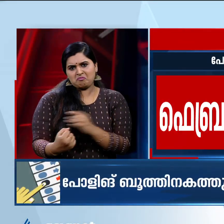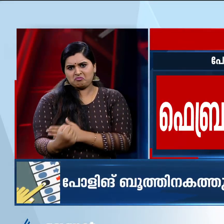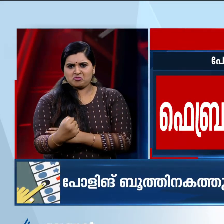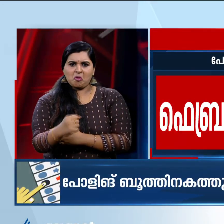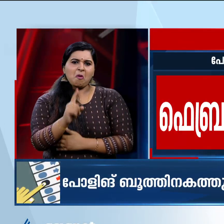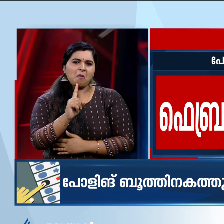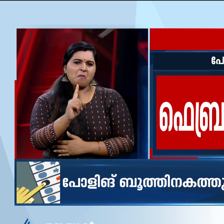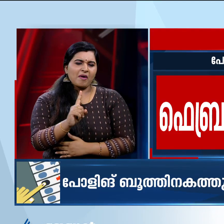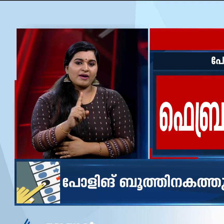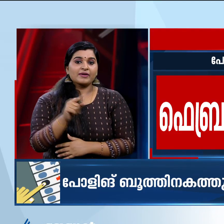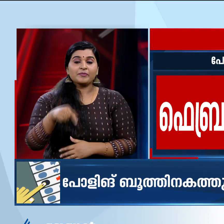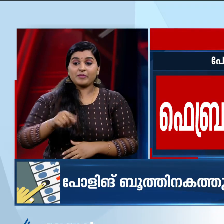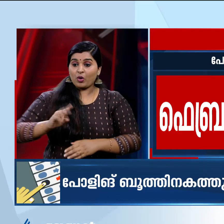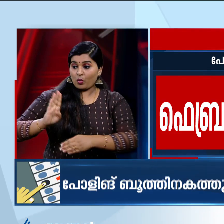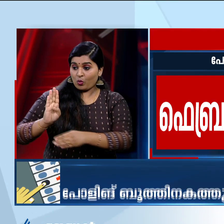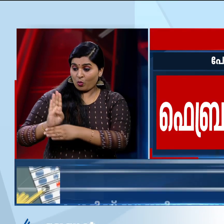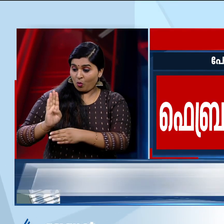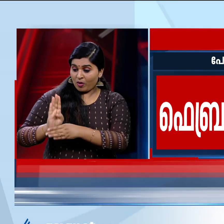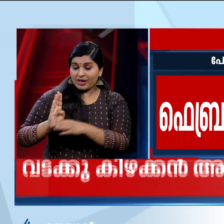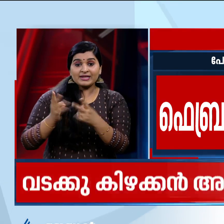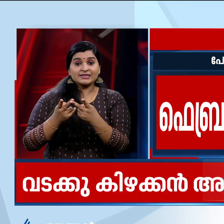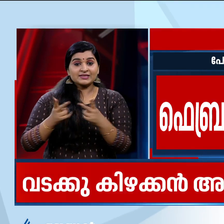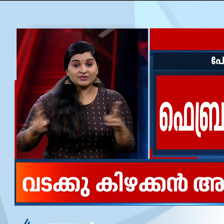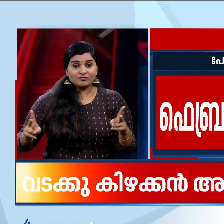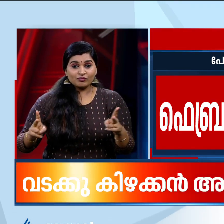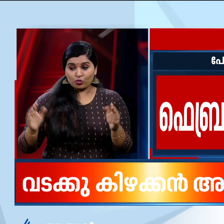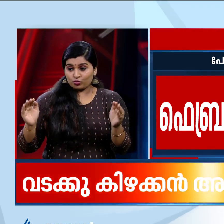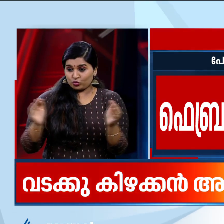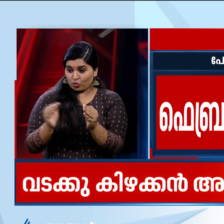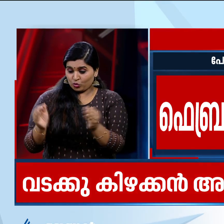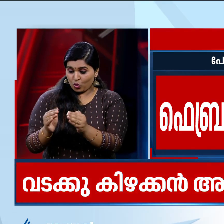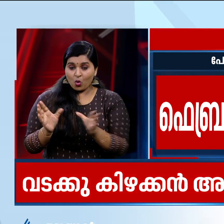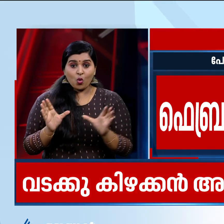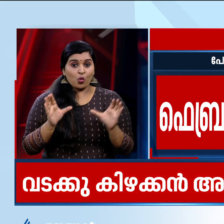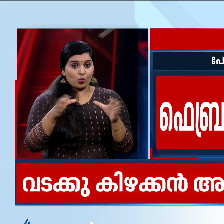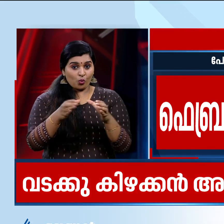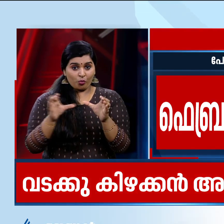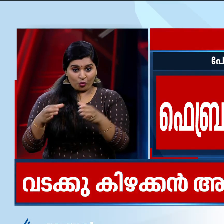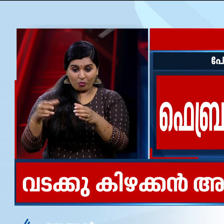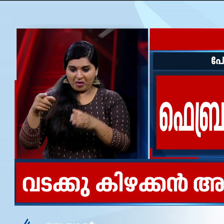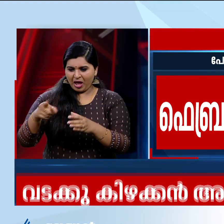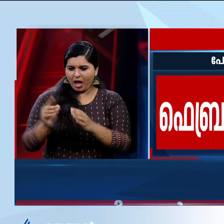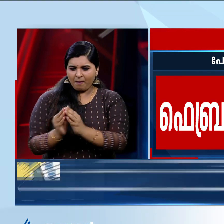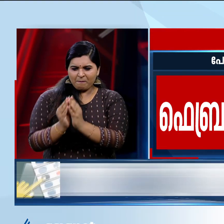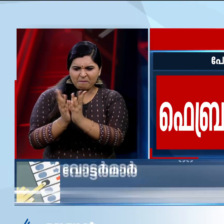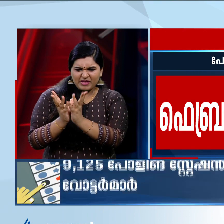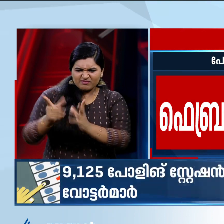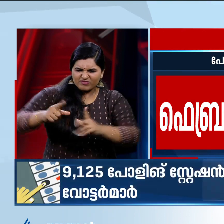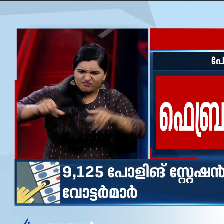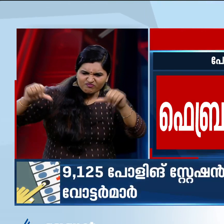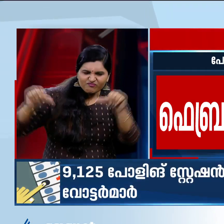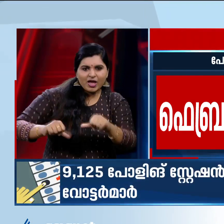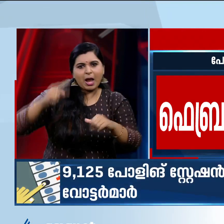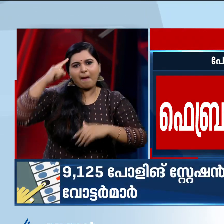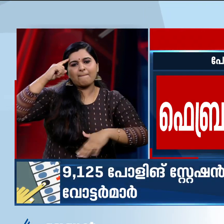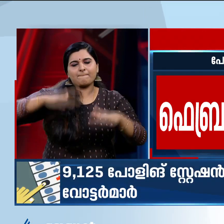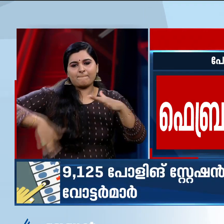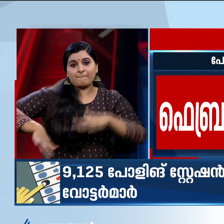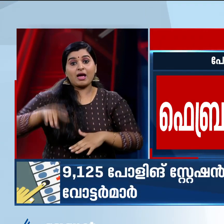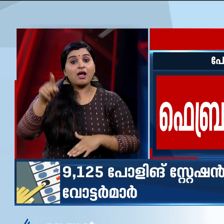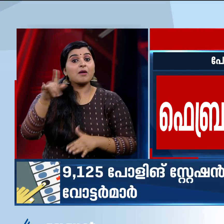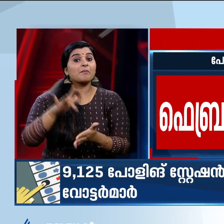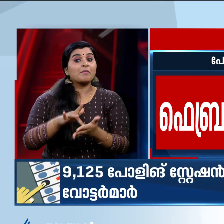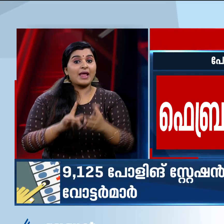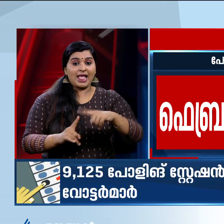തന്നെ പ്രാദേശിക പാർട്ടികളുടെയും സഹായത്തോടെ ഒരു മുന്നണി രൂപീകരിച്ച് BJP എതിർക്കാനുള്ള ഒരു നീക്കത്തിലേക്കാണ് ത്രിപുരയിൽ കാര്യങ്ങൾ പോകുന്നത്. ഒരു